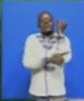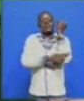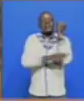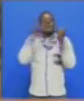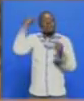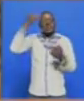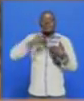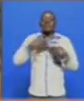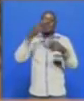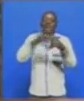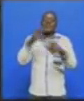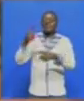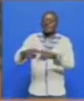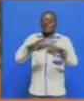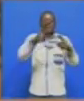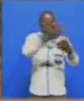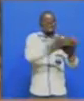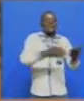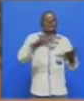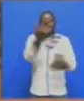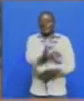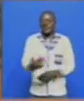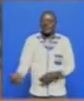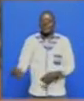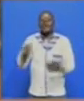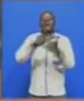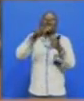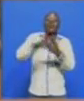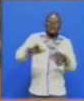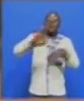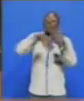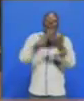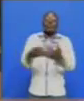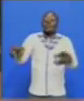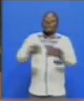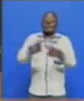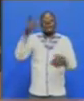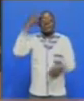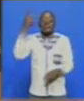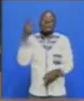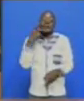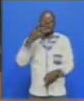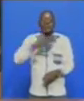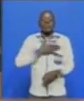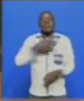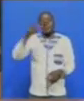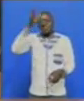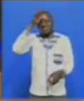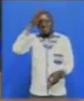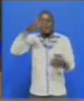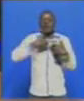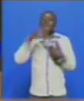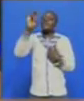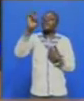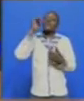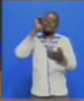de familles différents parmi les enfants, alors qu'ils sont tous d'un même père. Mon papa avait près de 7 femmes. Vous allez